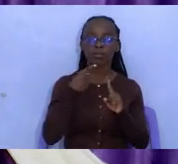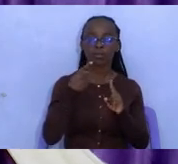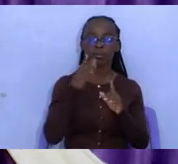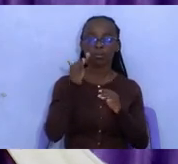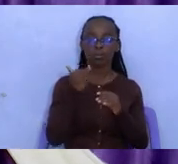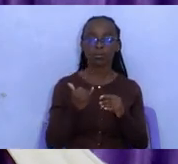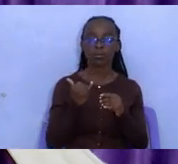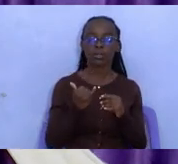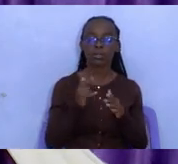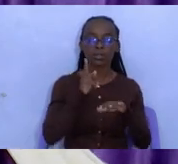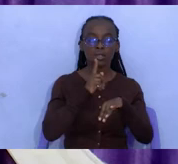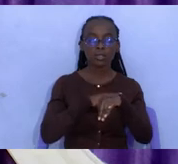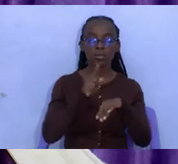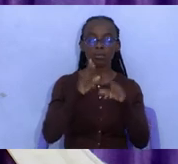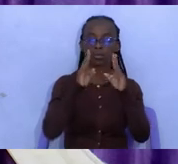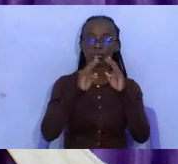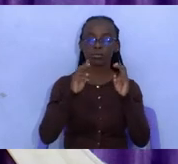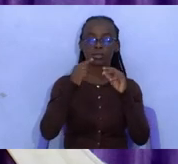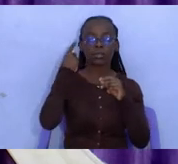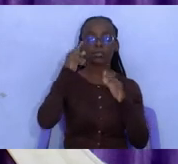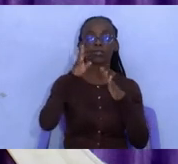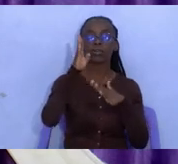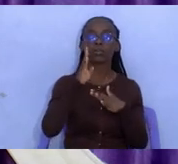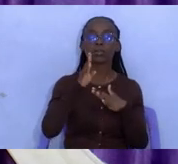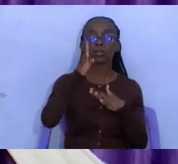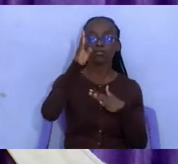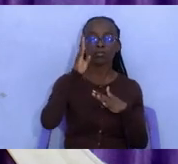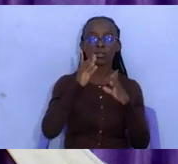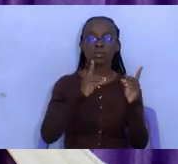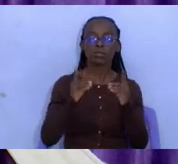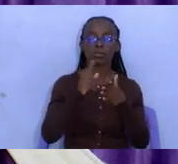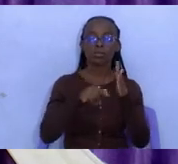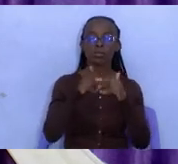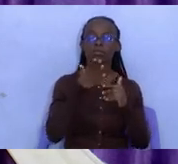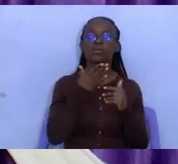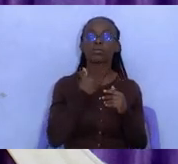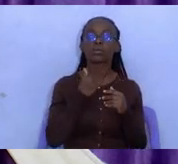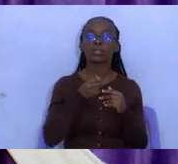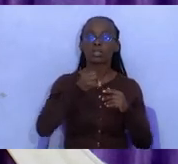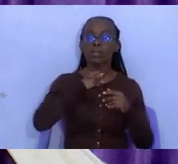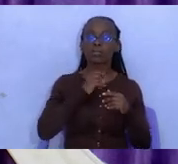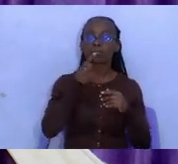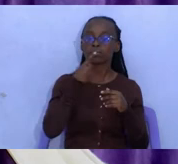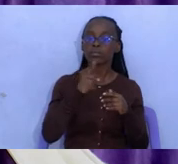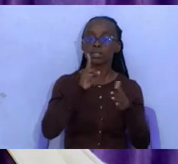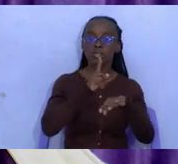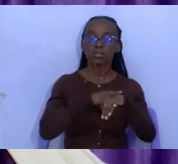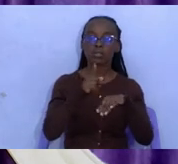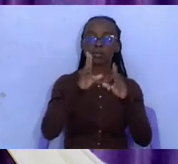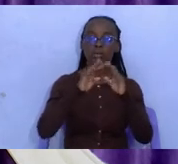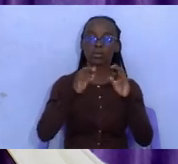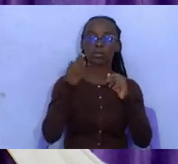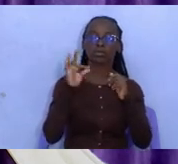hii. Unapojitia nia ya kumtafuta Mungu, Mungu atakufanikisha. Natangaza tena, unapoanza